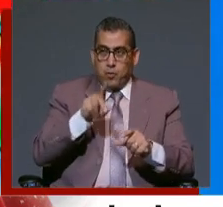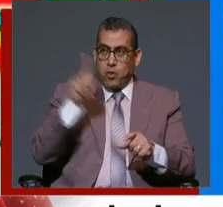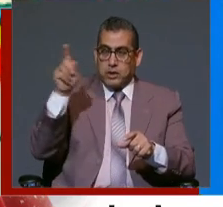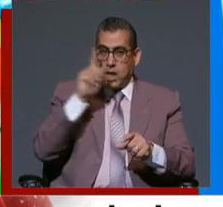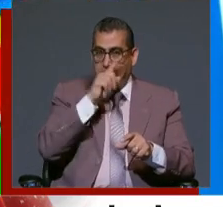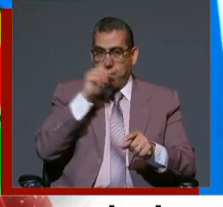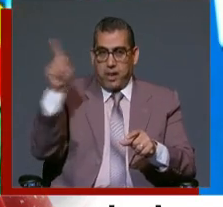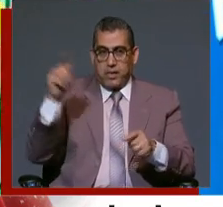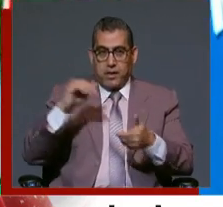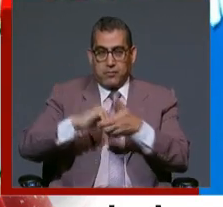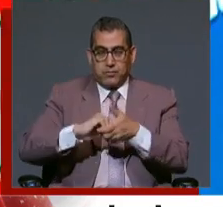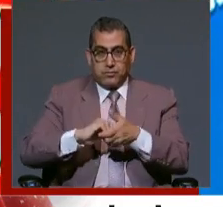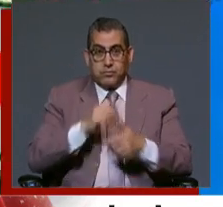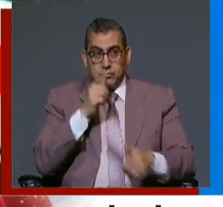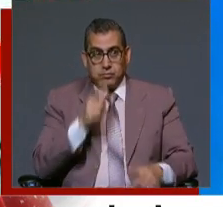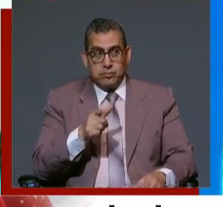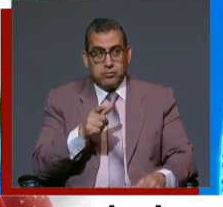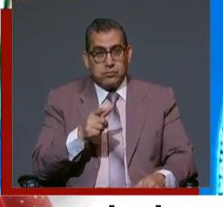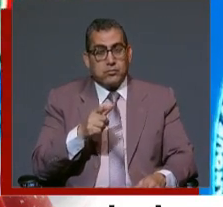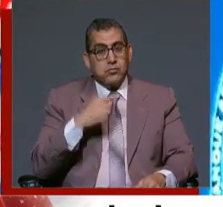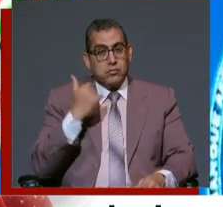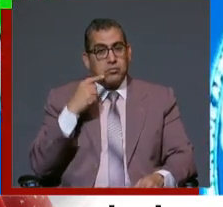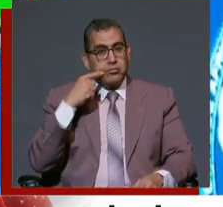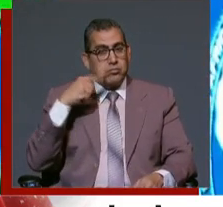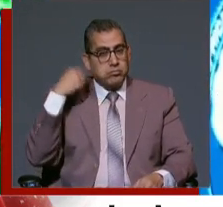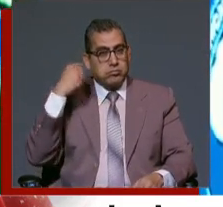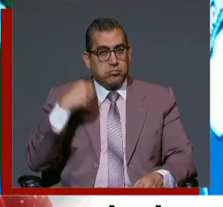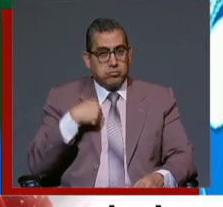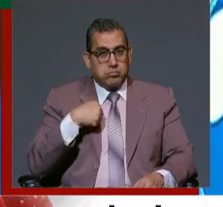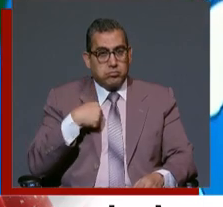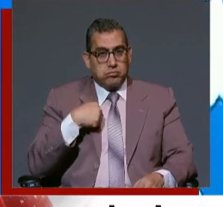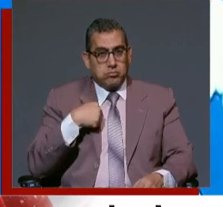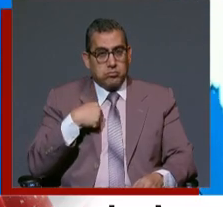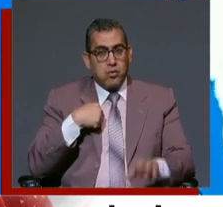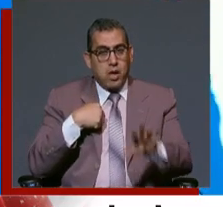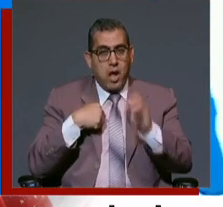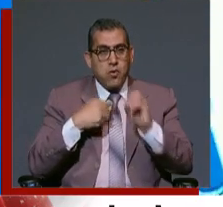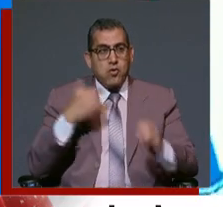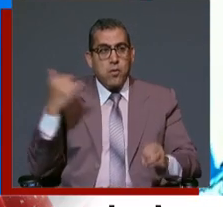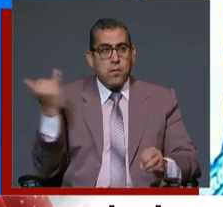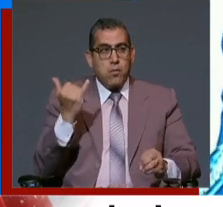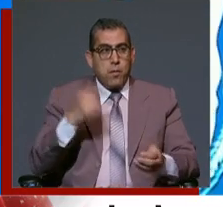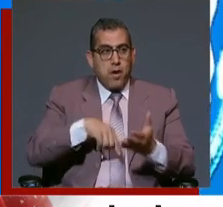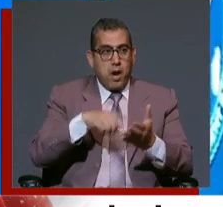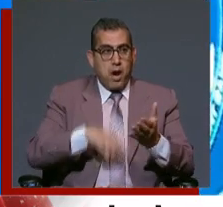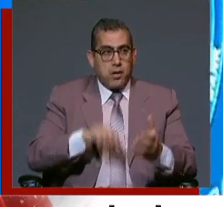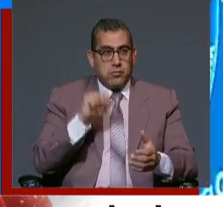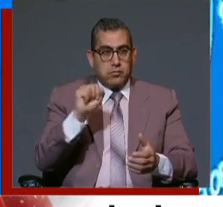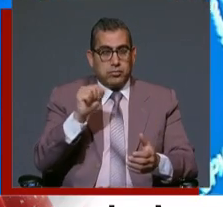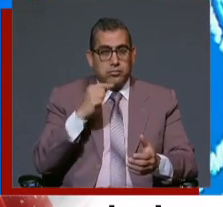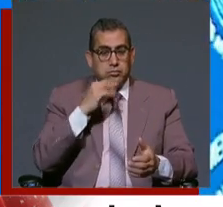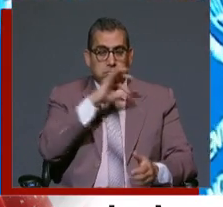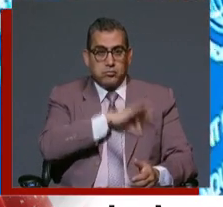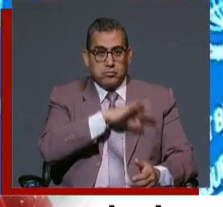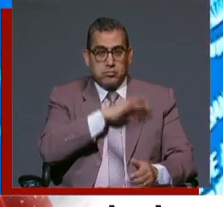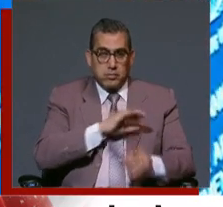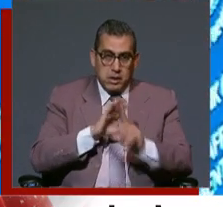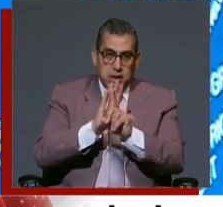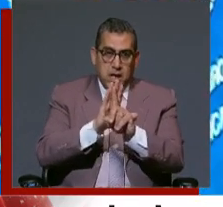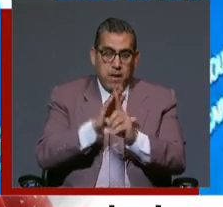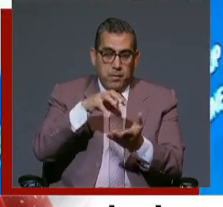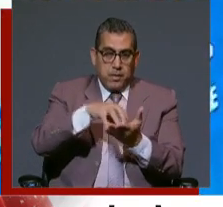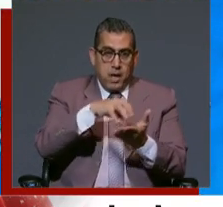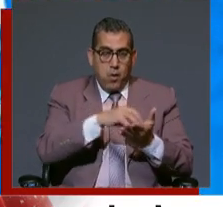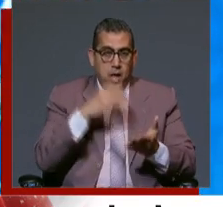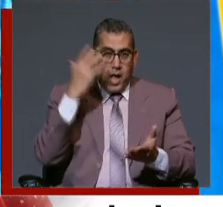الإمارات. طيب أعتقد أنه يعني من أهم المقررات والمكتسبات هو دعم الدول